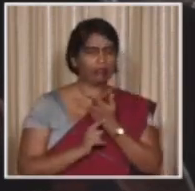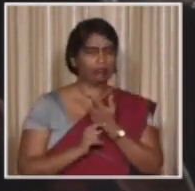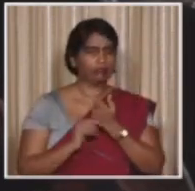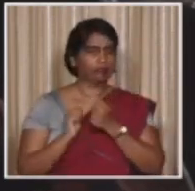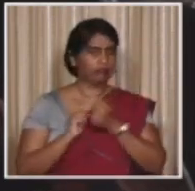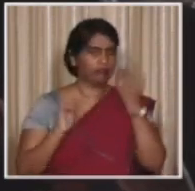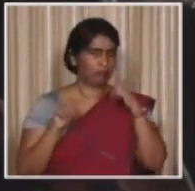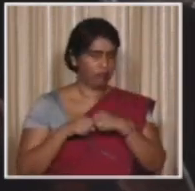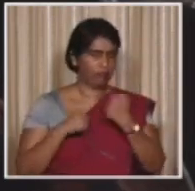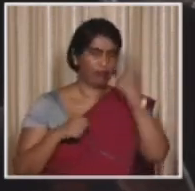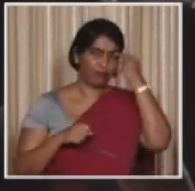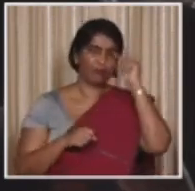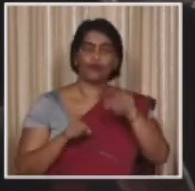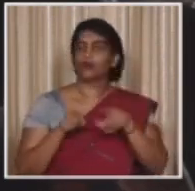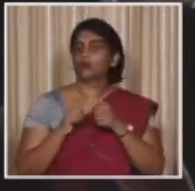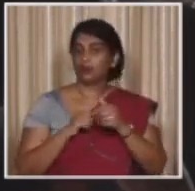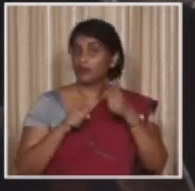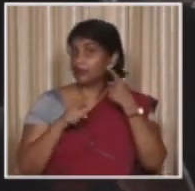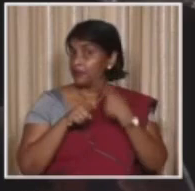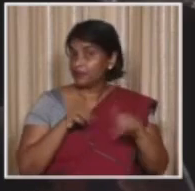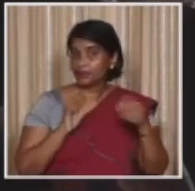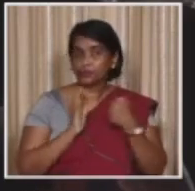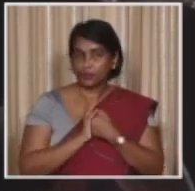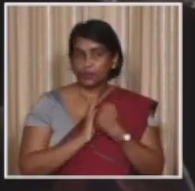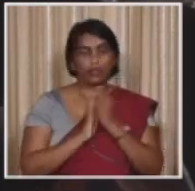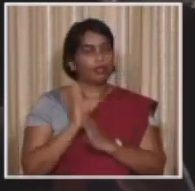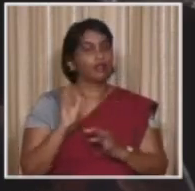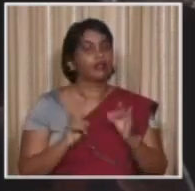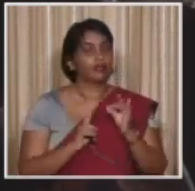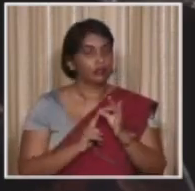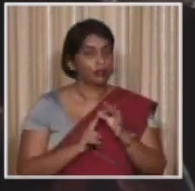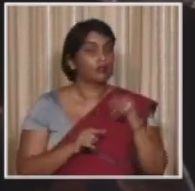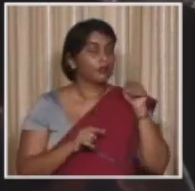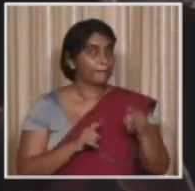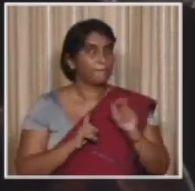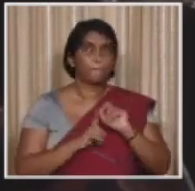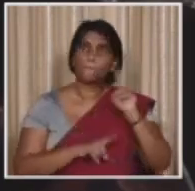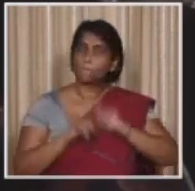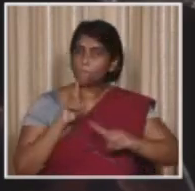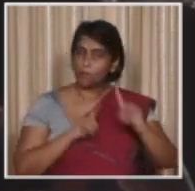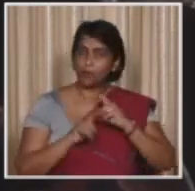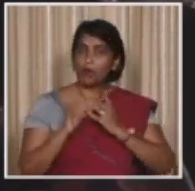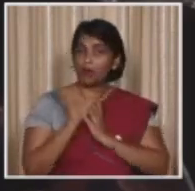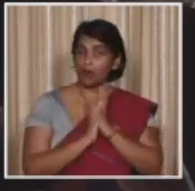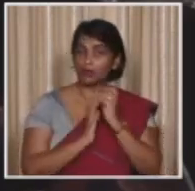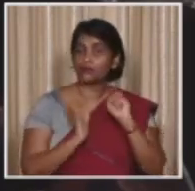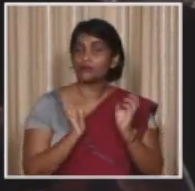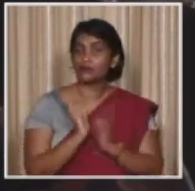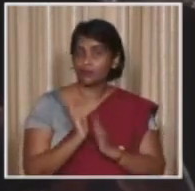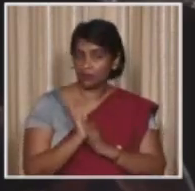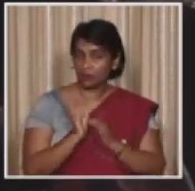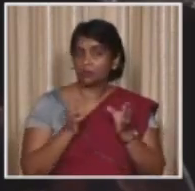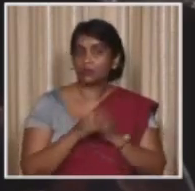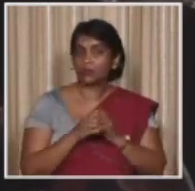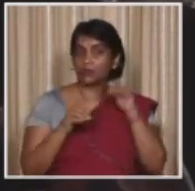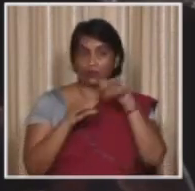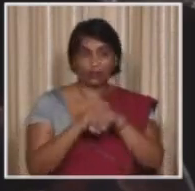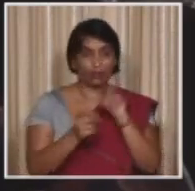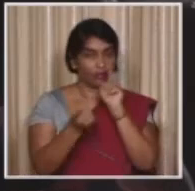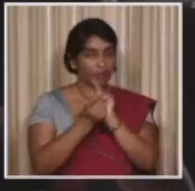ඒ විතරක් නෙමෙයි මූලාසනවල මන්ත්‍රීතුමනි මේ පාර්ලිමේන්තුවේ වරප්‍රසාද කමිටුවේ හමු වෙන්නේ